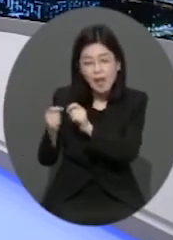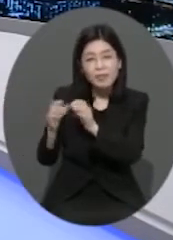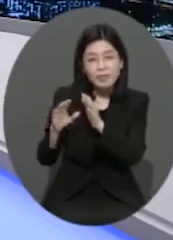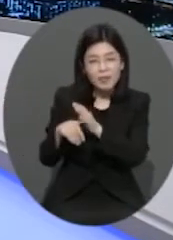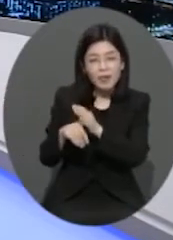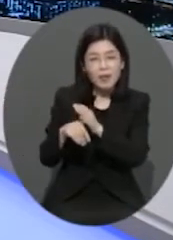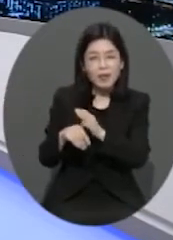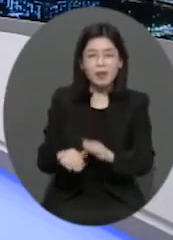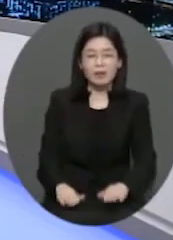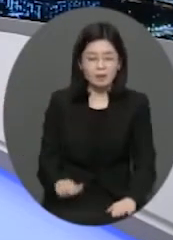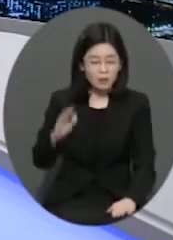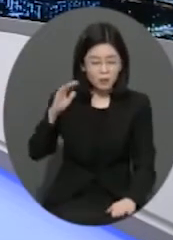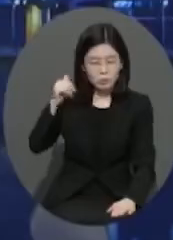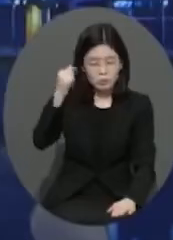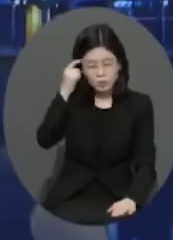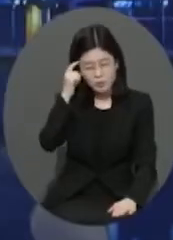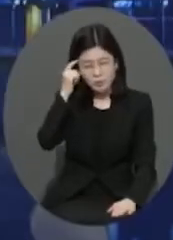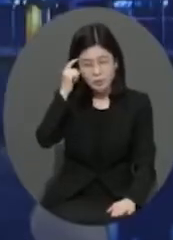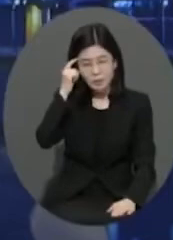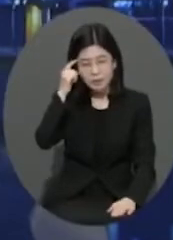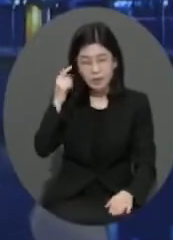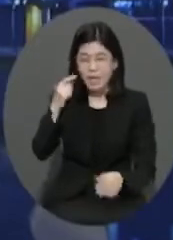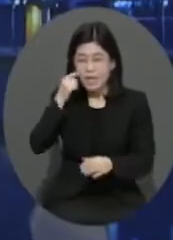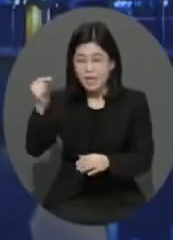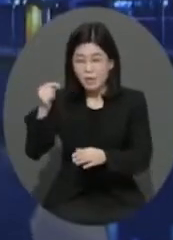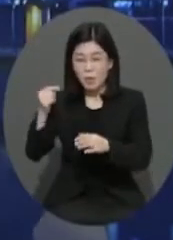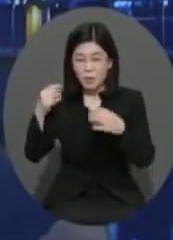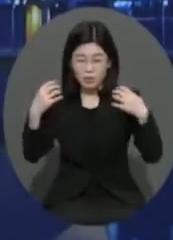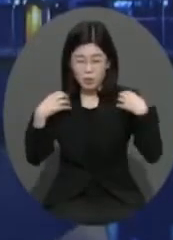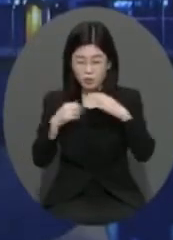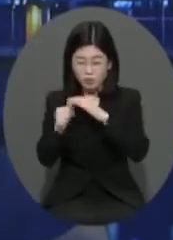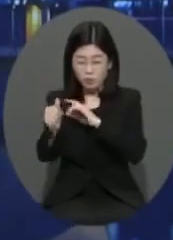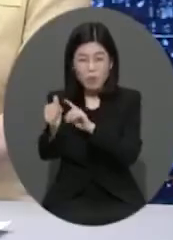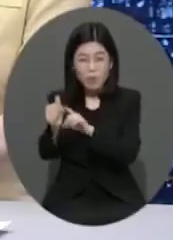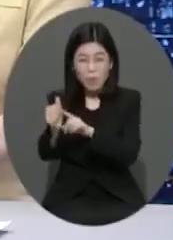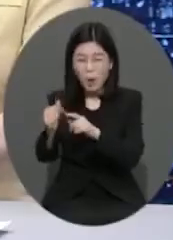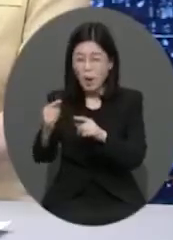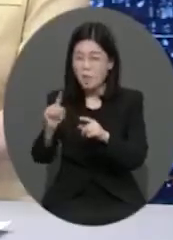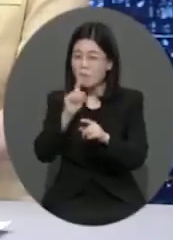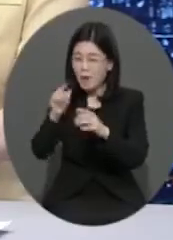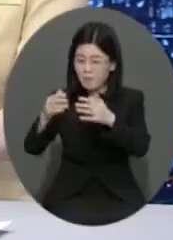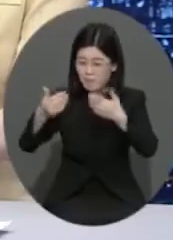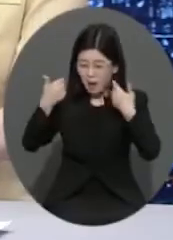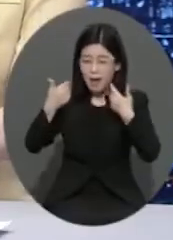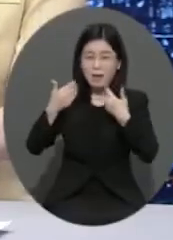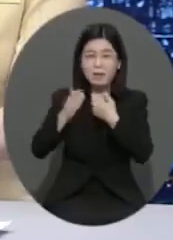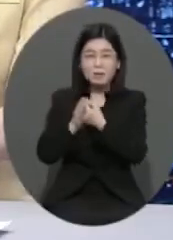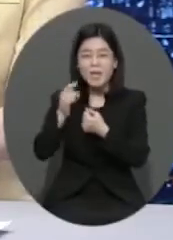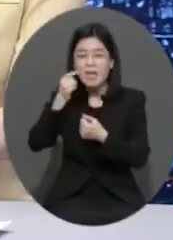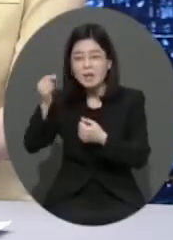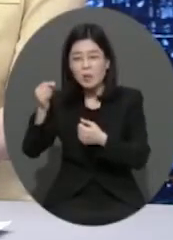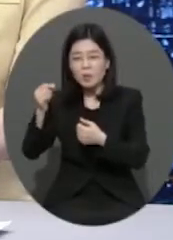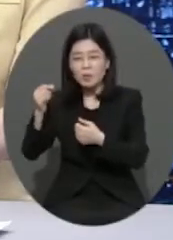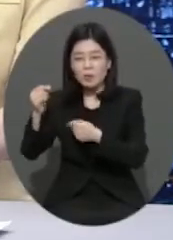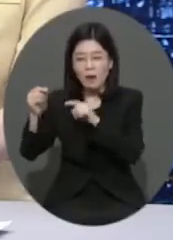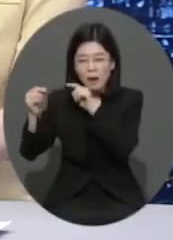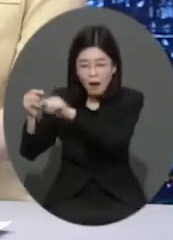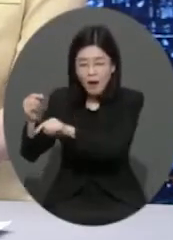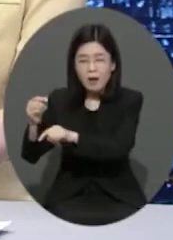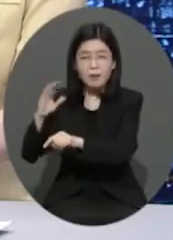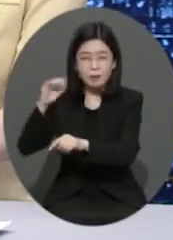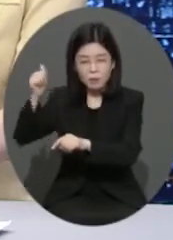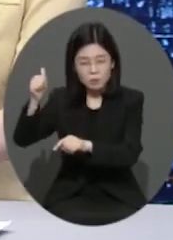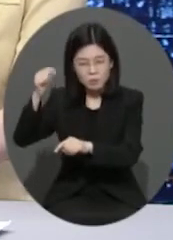방문을 하지 않아 할지 계속 이제 춤의 관심사 했는데 저희 방송한 그 한 1시간정도 시작하기 전에